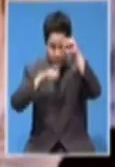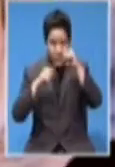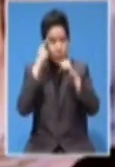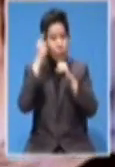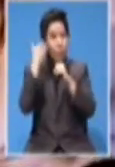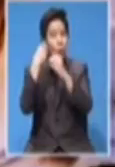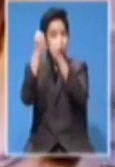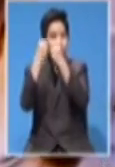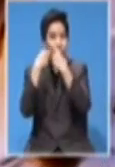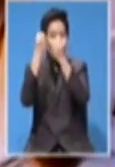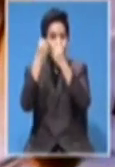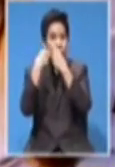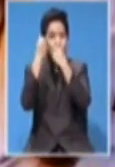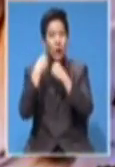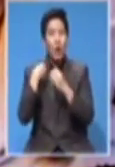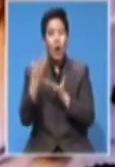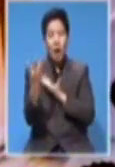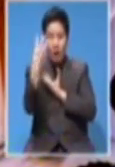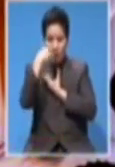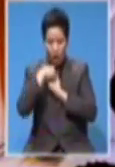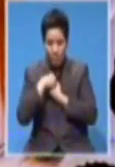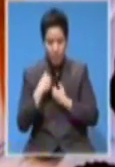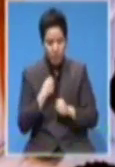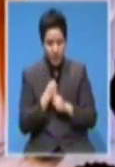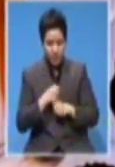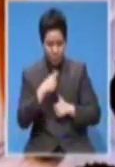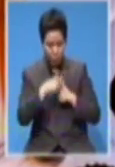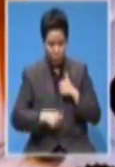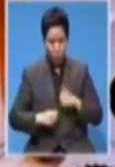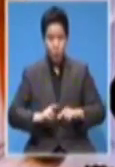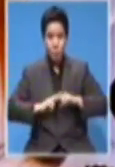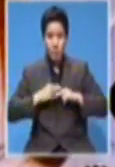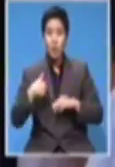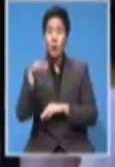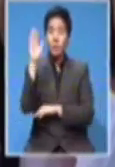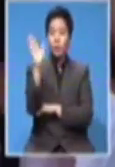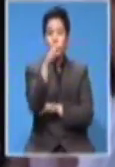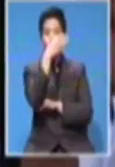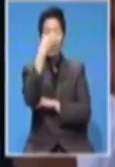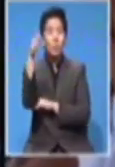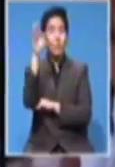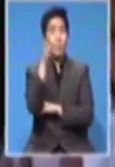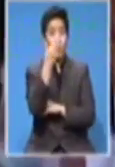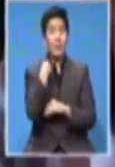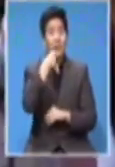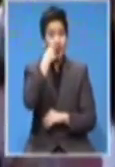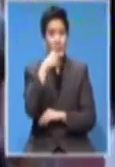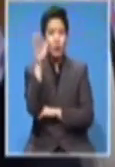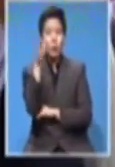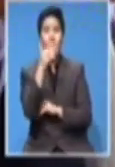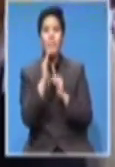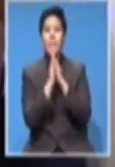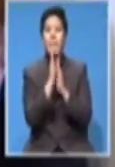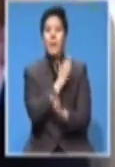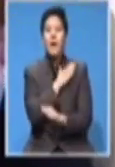อนไปปฏิบัติในชีวิตประจำวันแล้วก็ร่วมกันประดับธงชาติและธงธรรมจักรเพื่อแสดงตนเป็นพุทธมาม